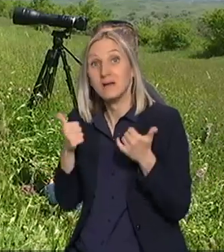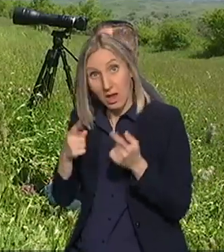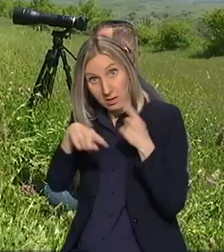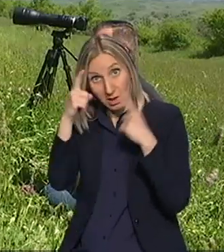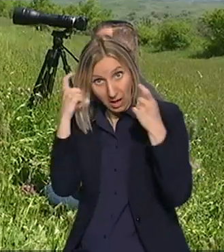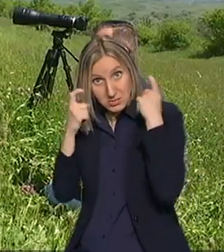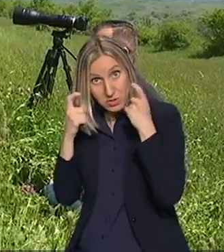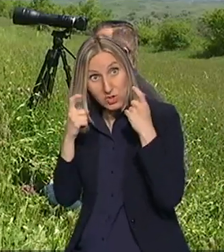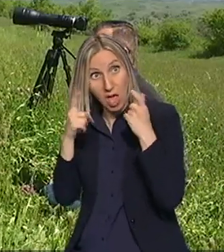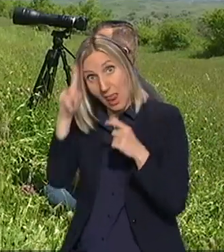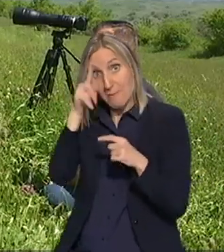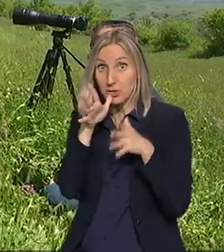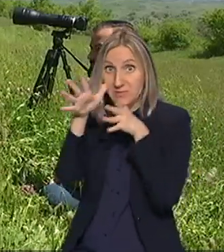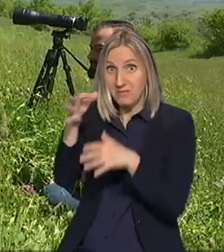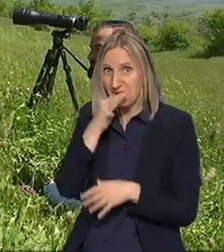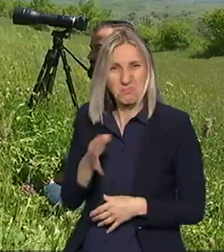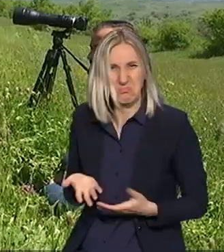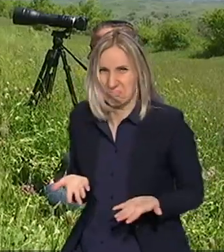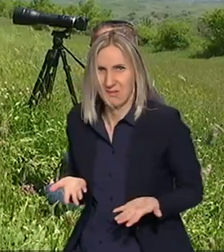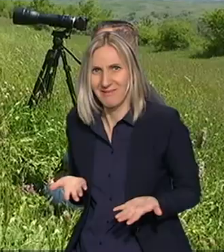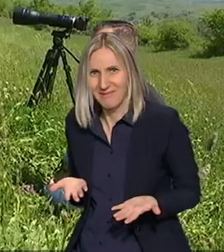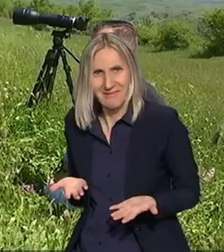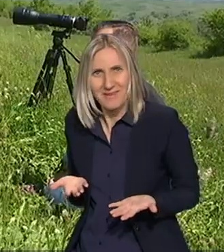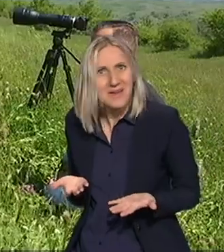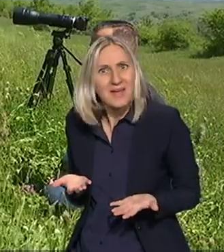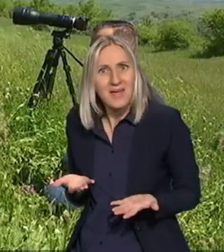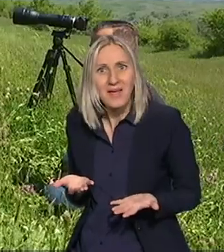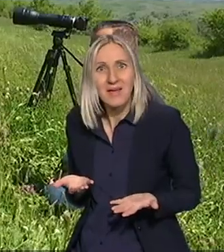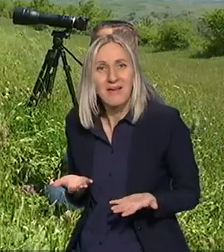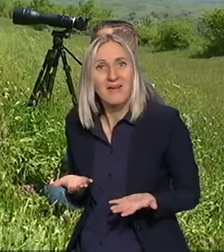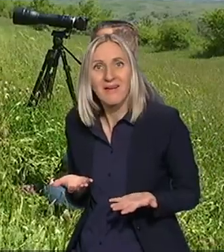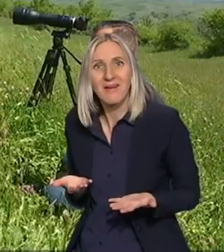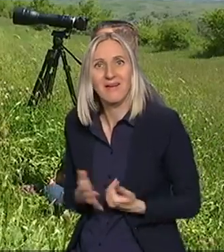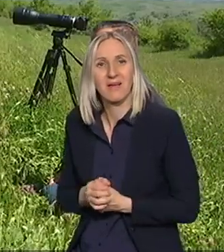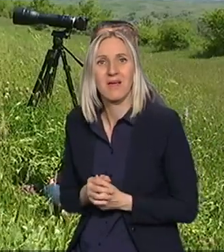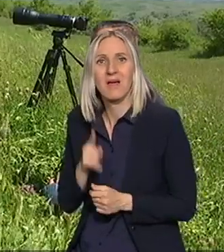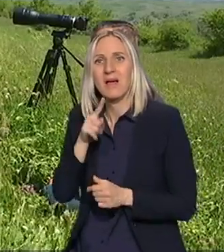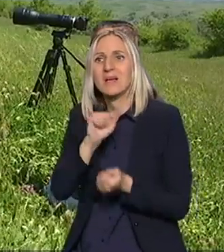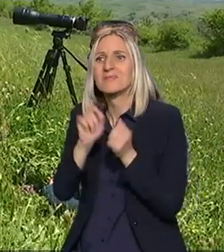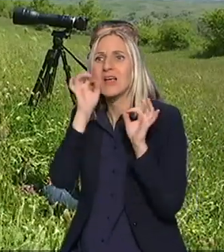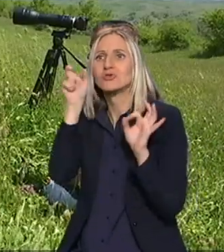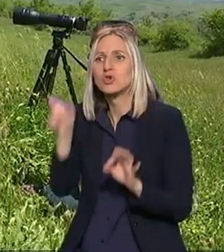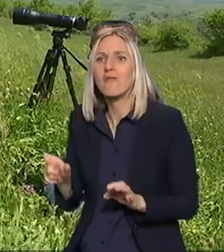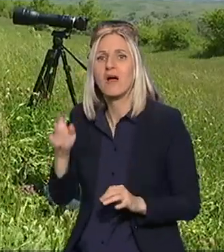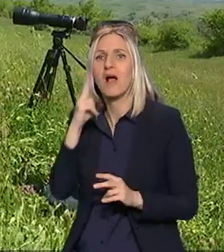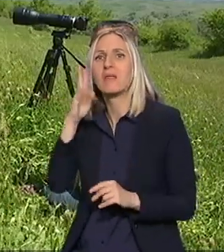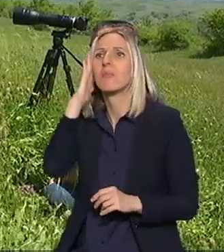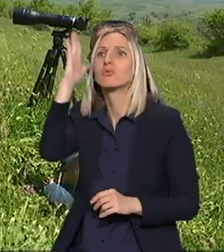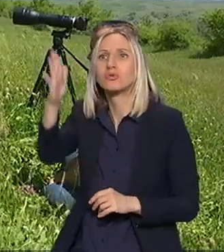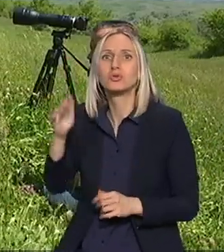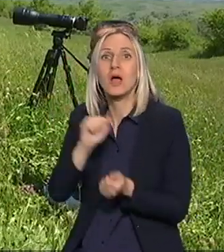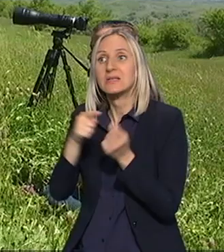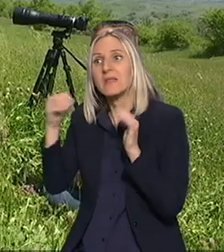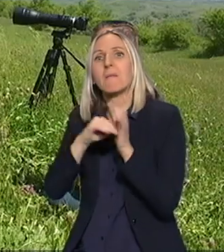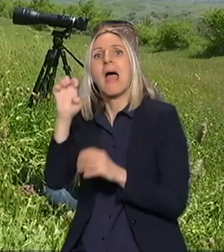iz Nemačke? To su ljudi gledaju ka budućem, a mi svi... uvek kažemo treba da idemo ka Evropi, ali kad